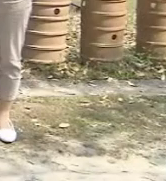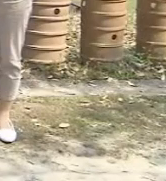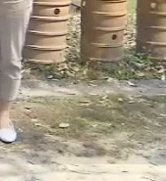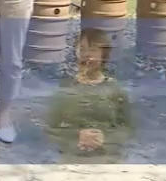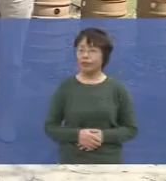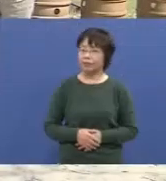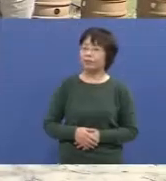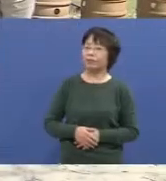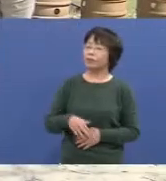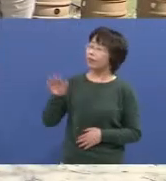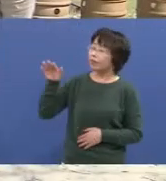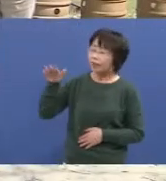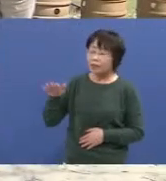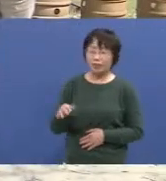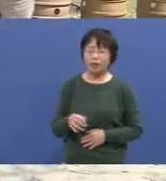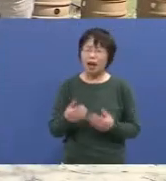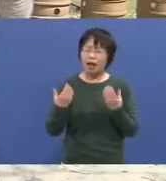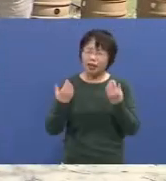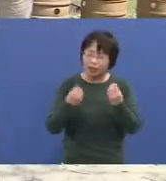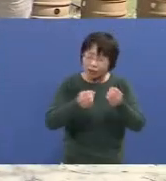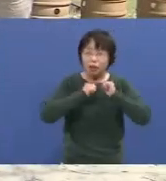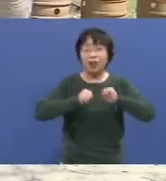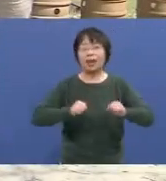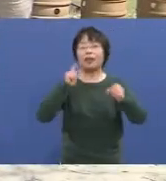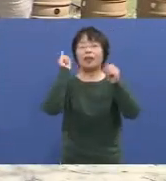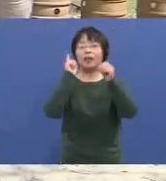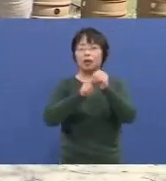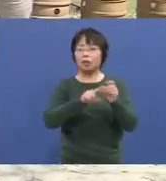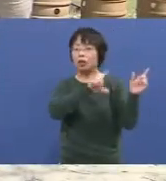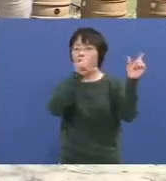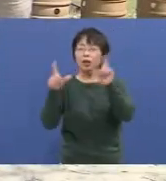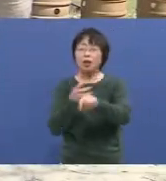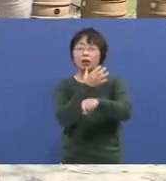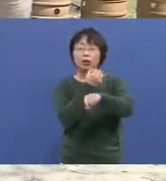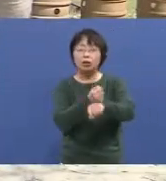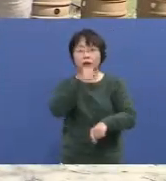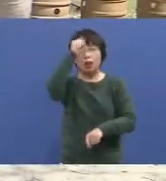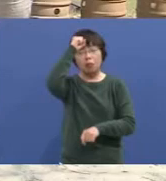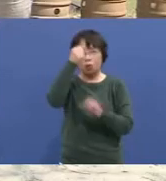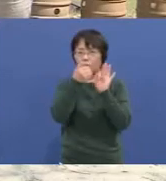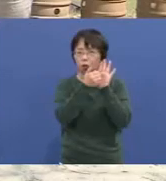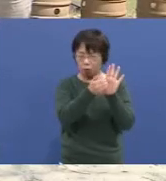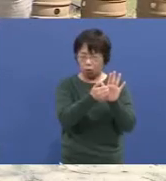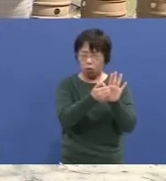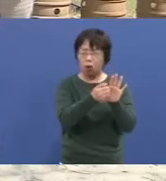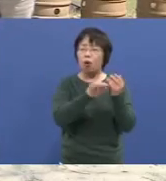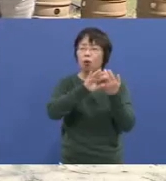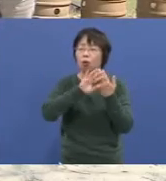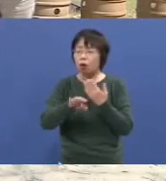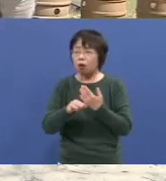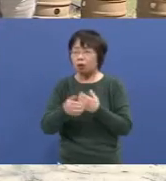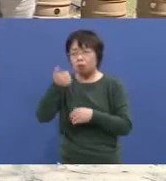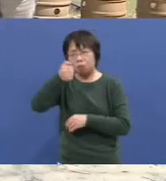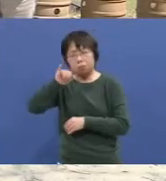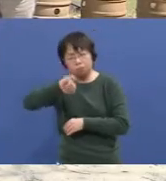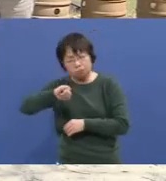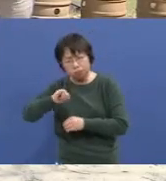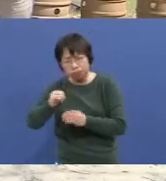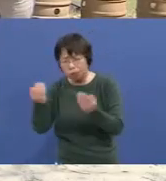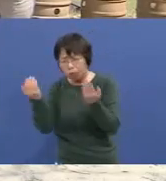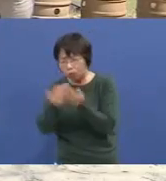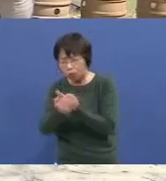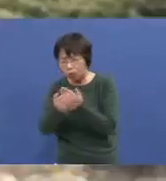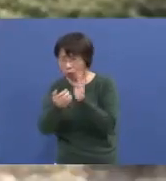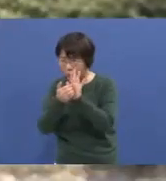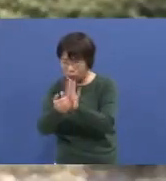阿部さん、いつまでも元気でいるためには生活習慣病などの予防のほかに老化を予防する必要があるんです